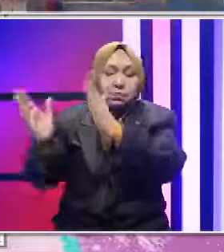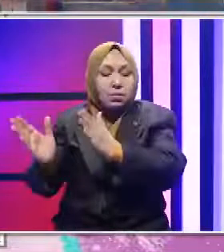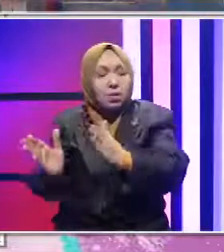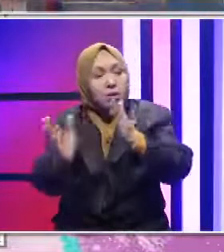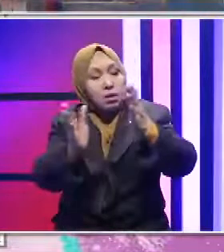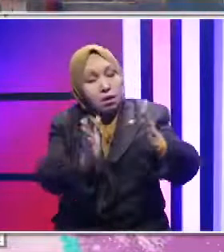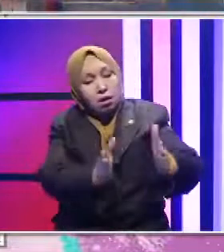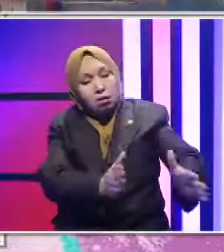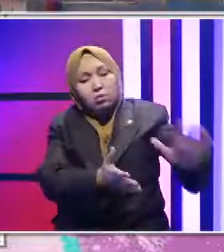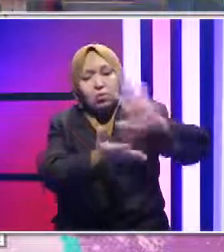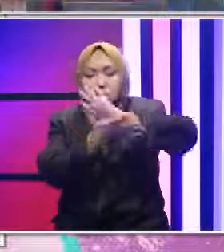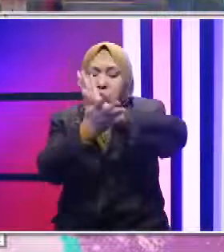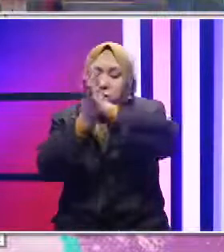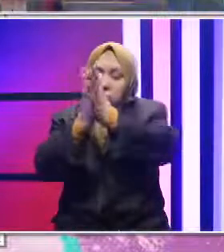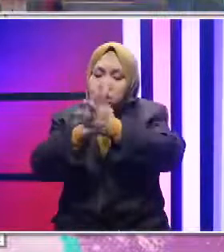فسواك